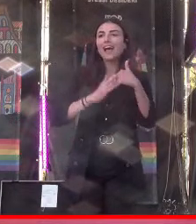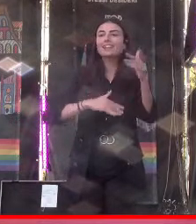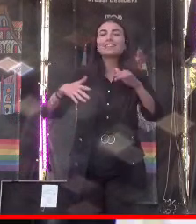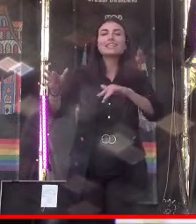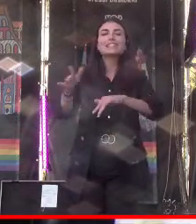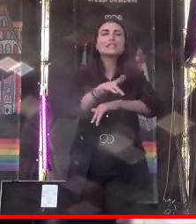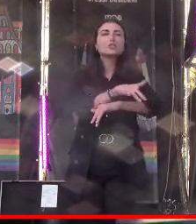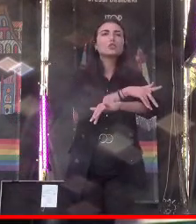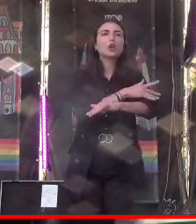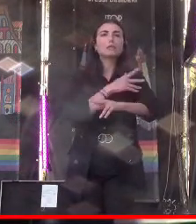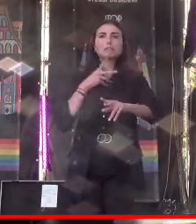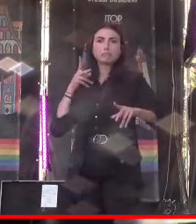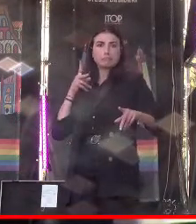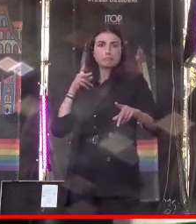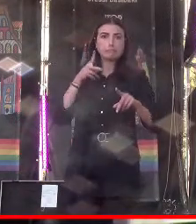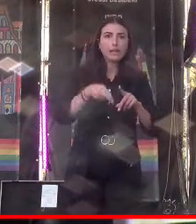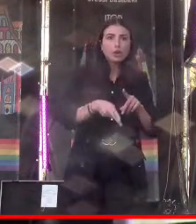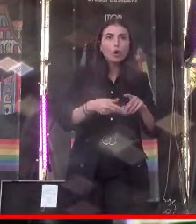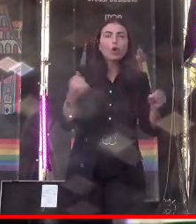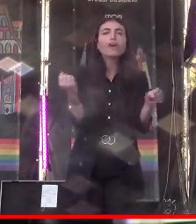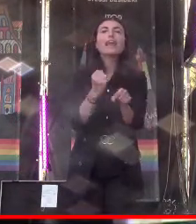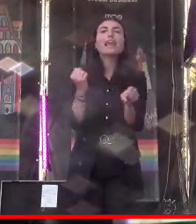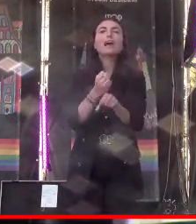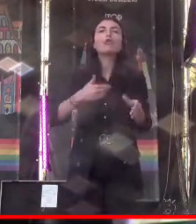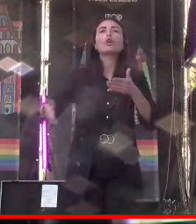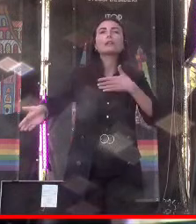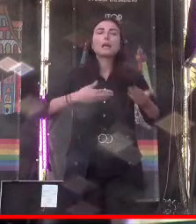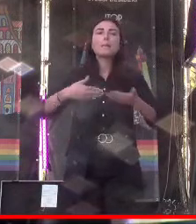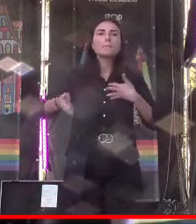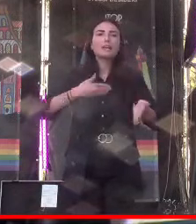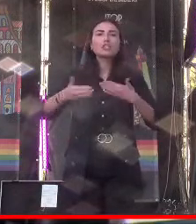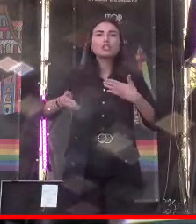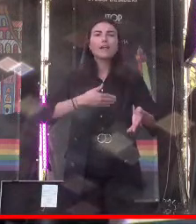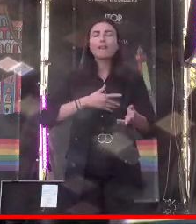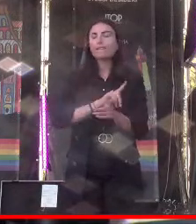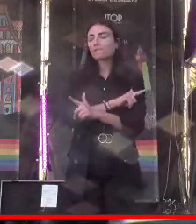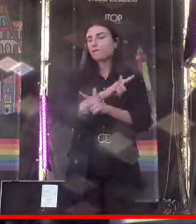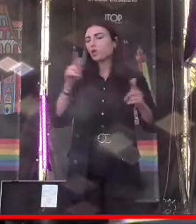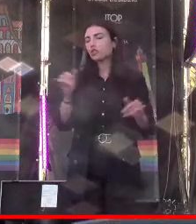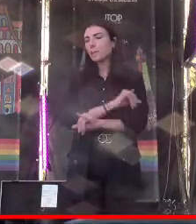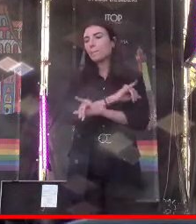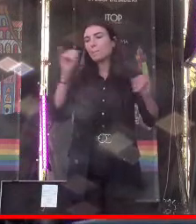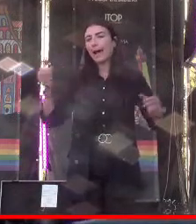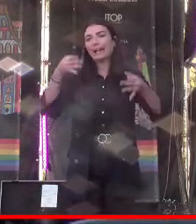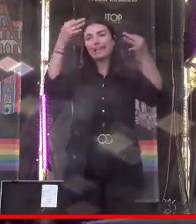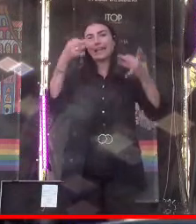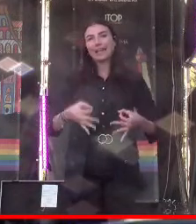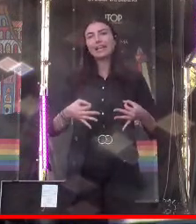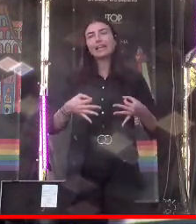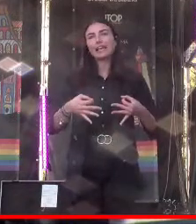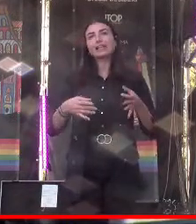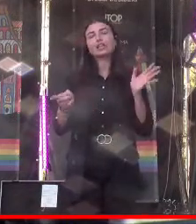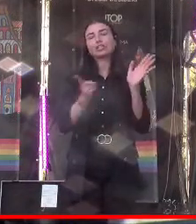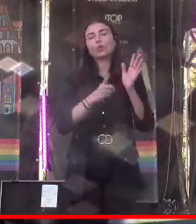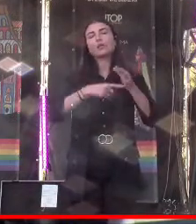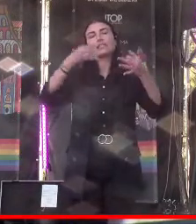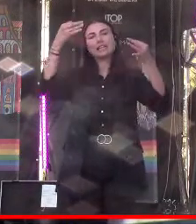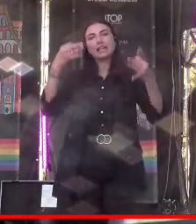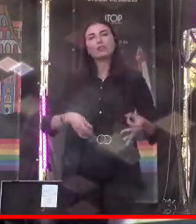fanno i lavori, perché nelle emergenze non si contempla mai il diritto e la sicurezza delle persone